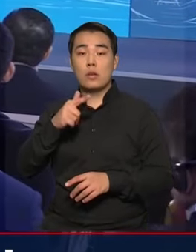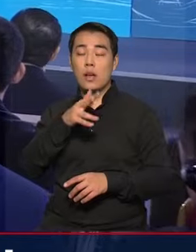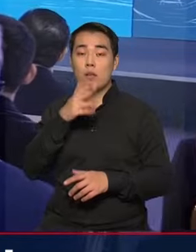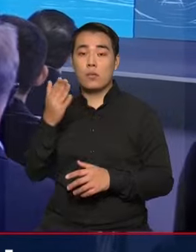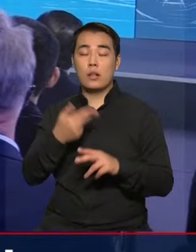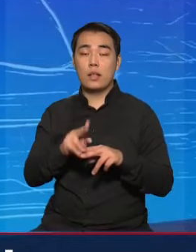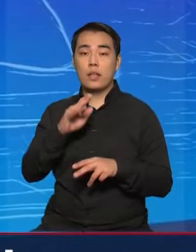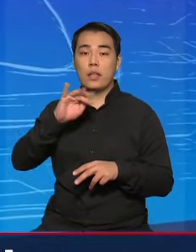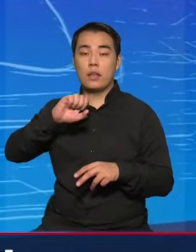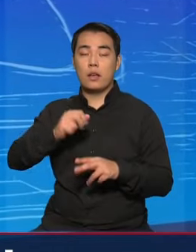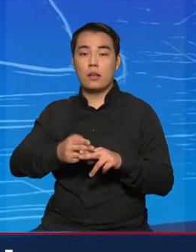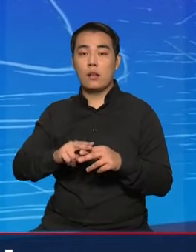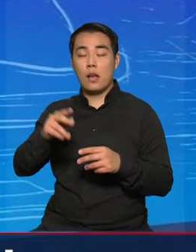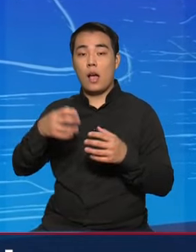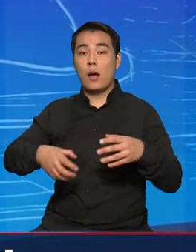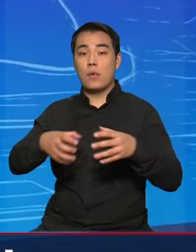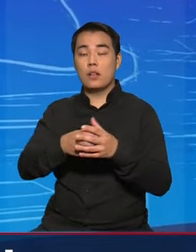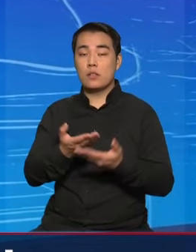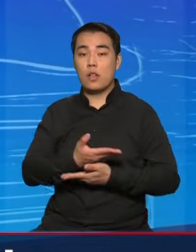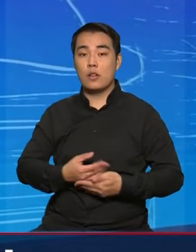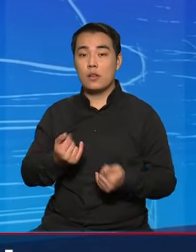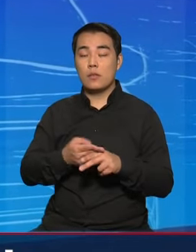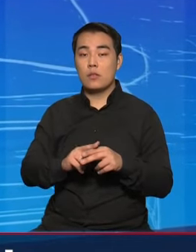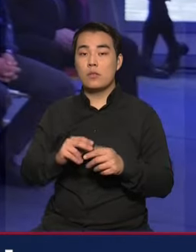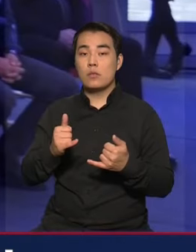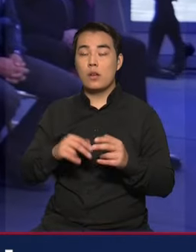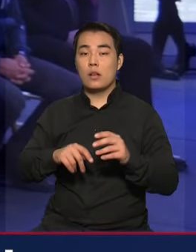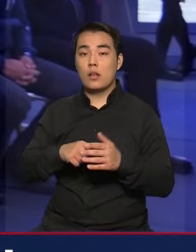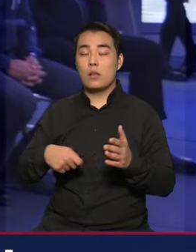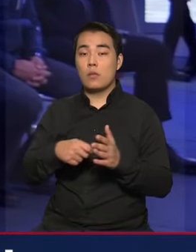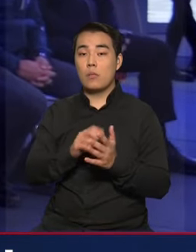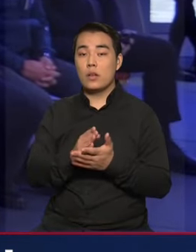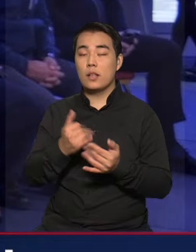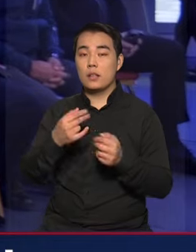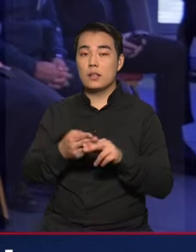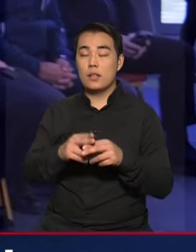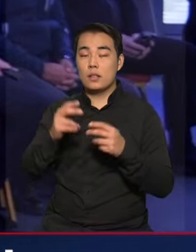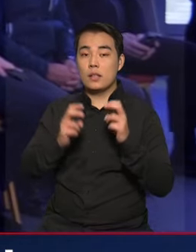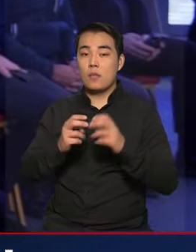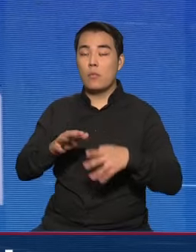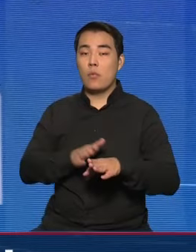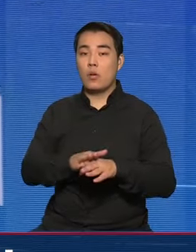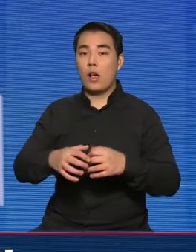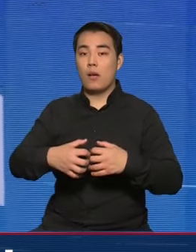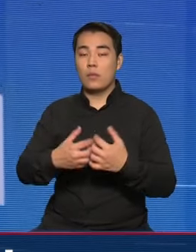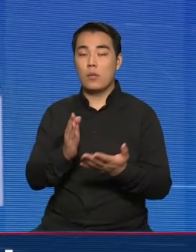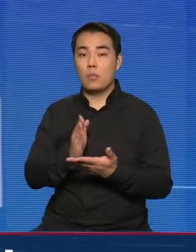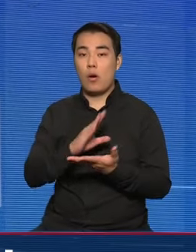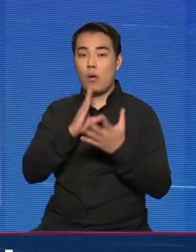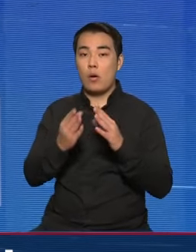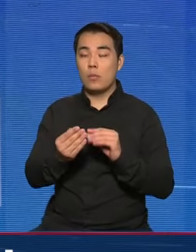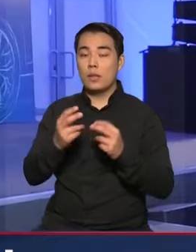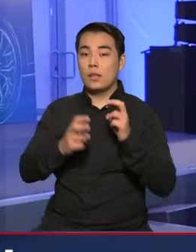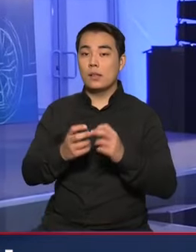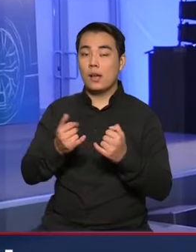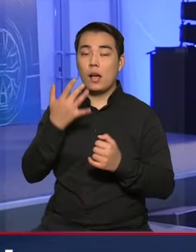Kia компаниясының біздің елдегі жаңа кәсіпорны жақын арада іске қосылмақ. Зауыттағы инженерлік жүйе толықтай автоматтандырылған. Кәсіпорынға кәрістерден